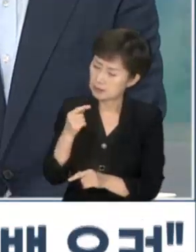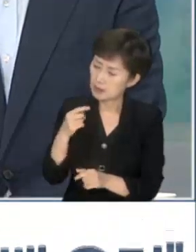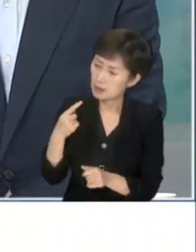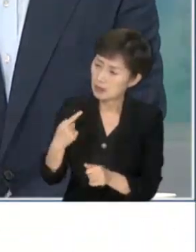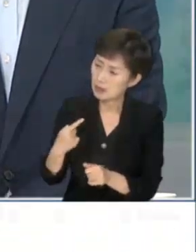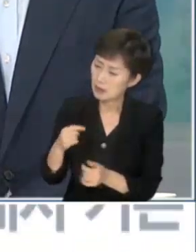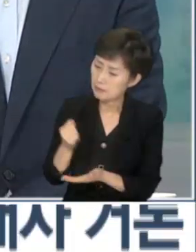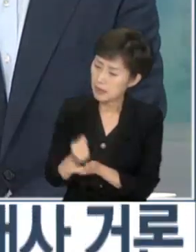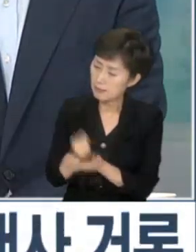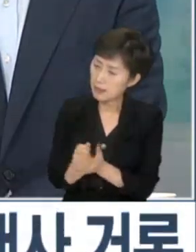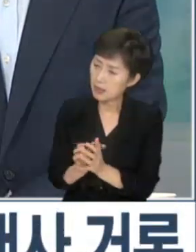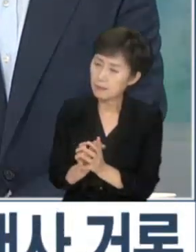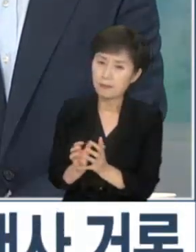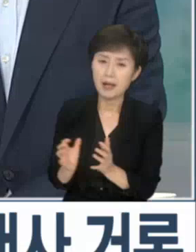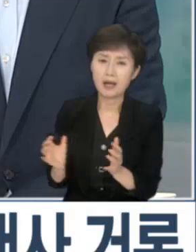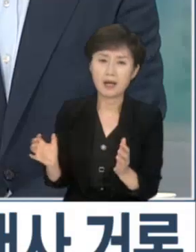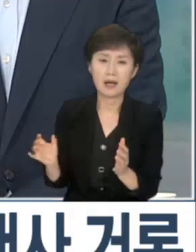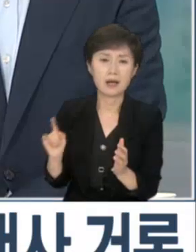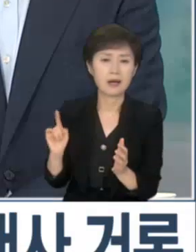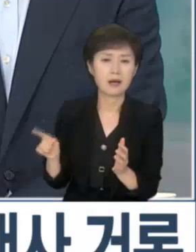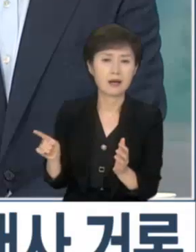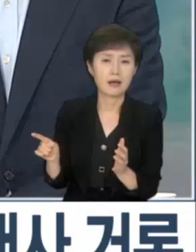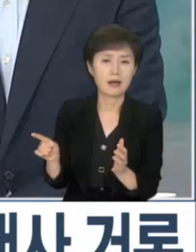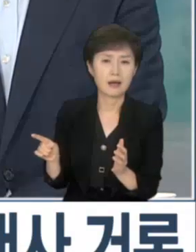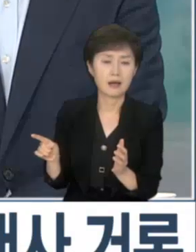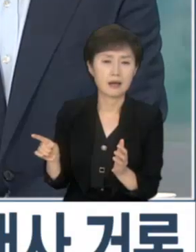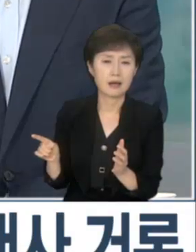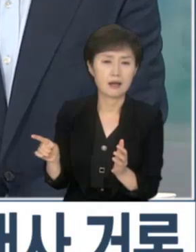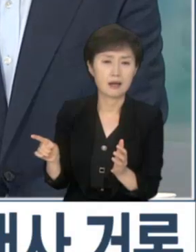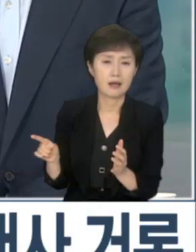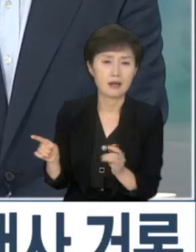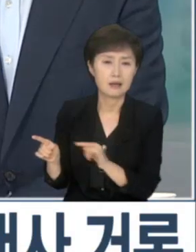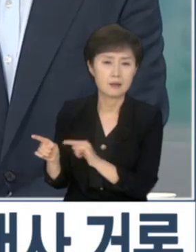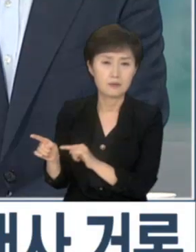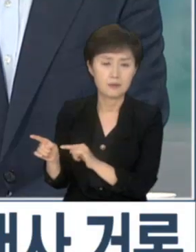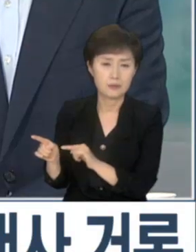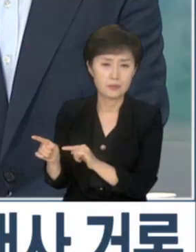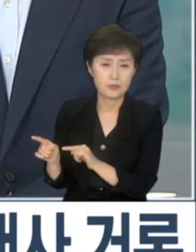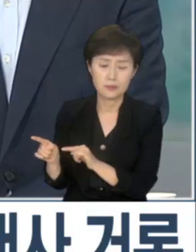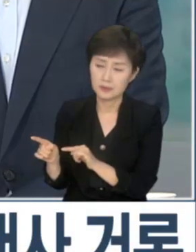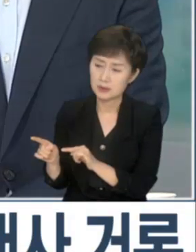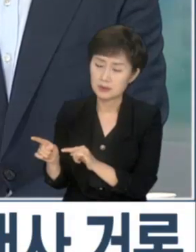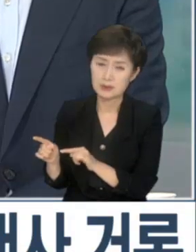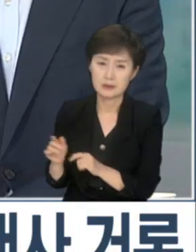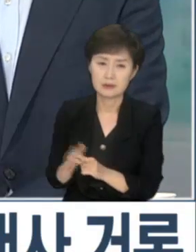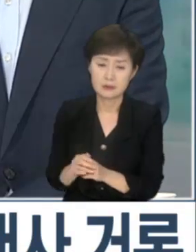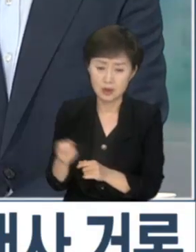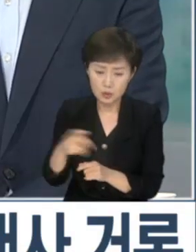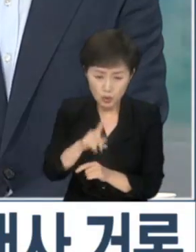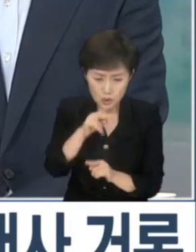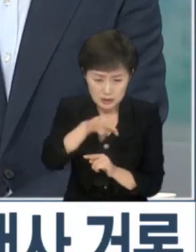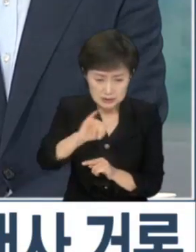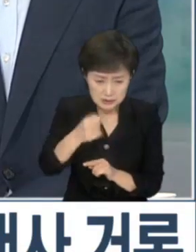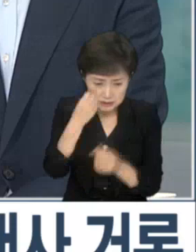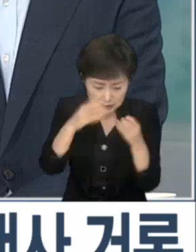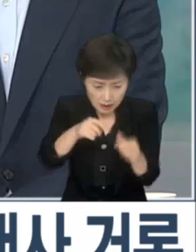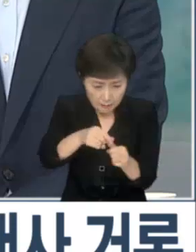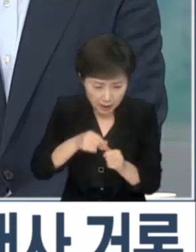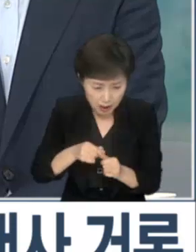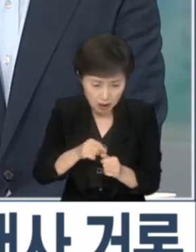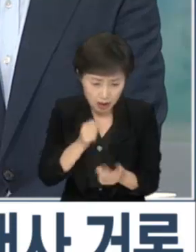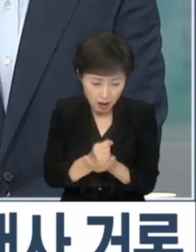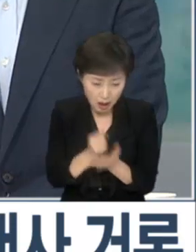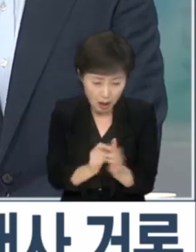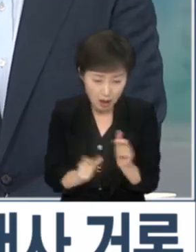있는 장관 후보를 지명하면서 이종석 장관의 문제를 지금 숨기려고 하는 이런 의도도 또한 있는 것 아닌가